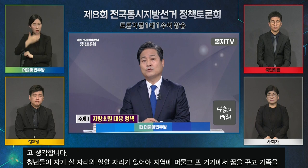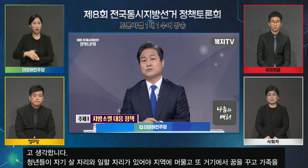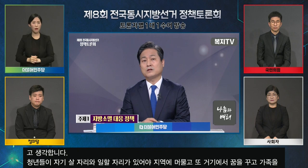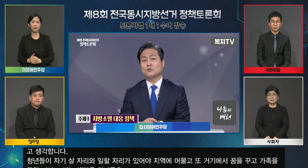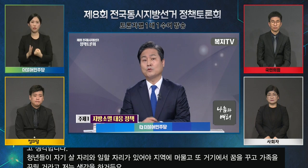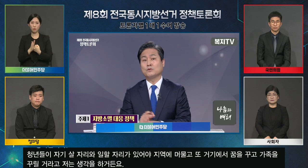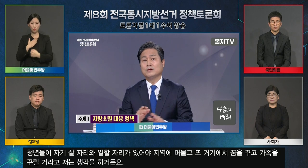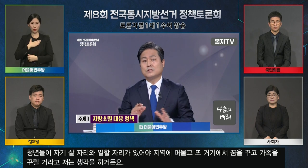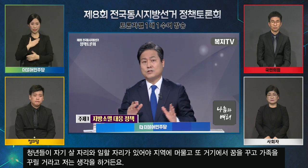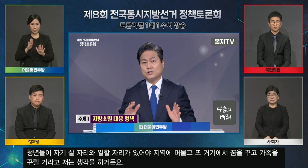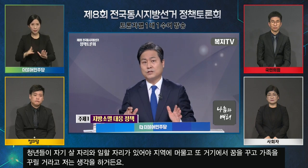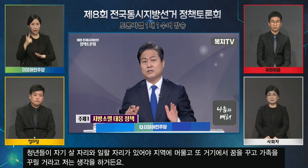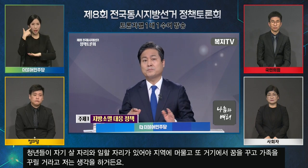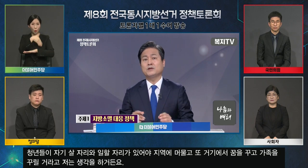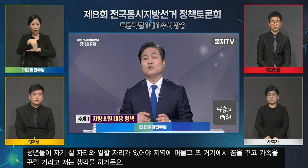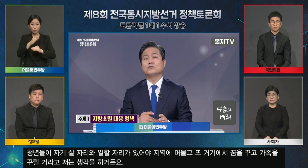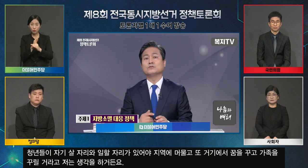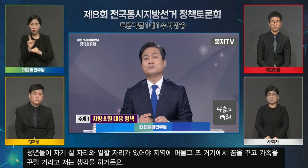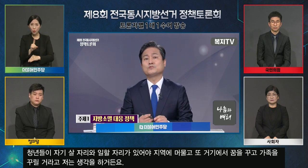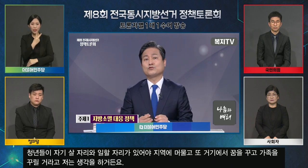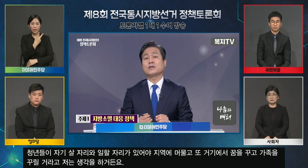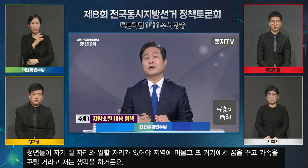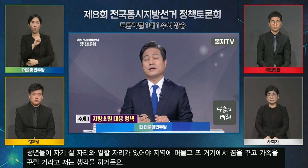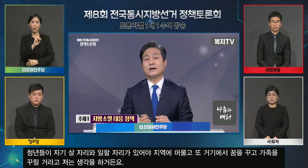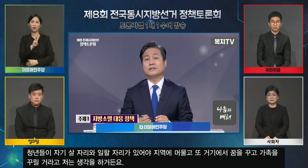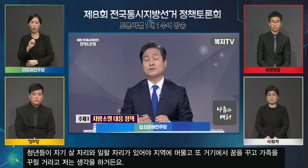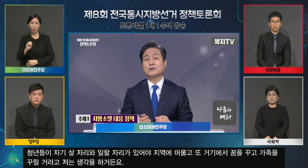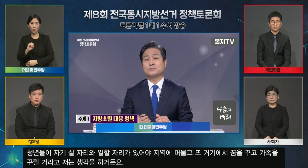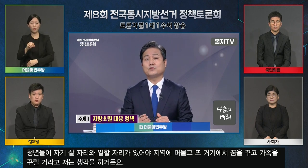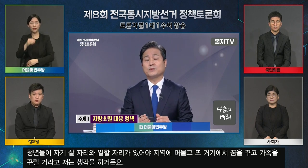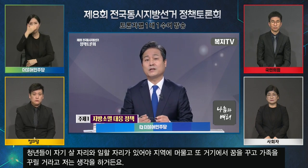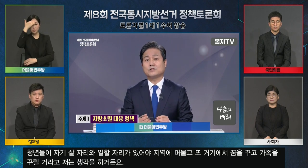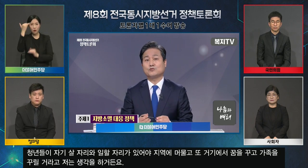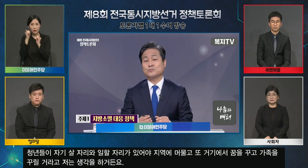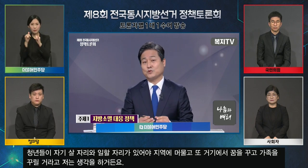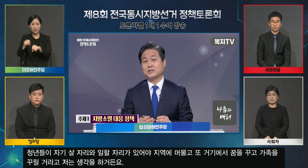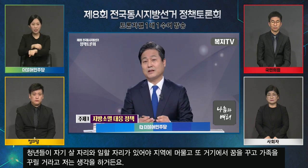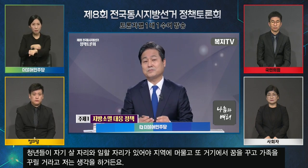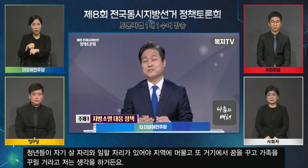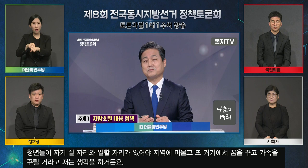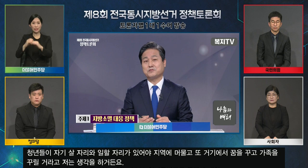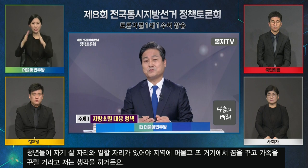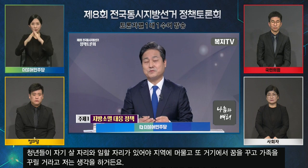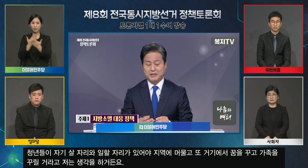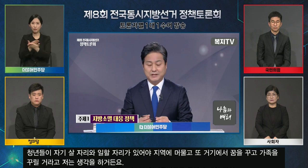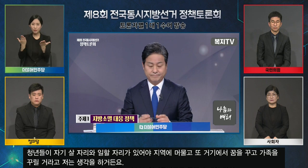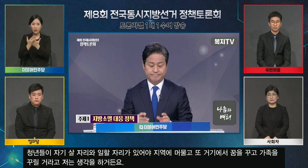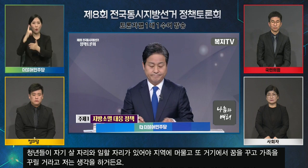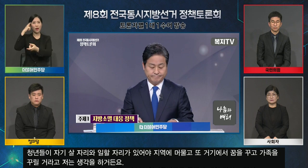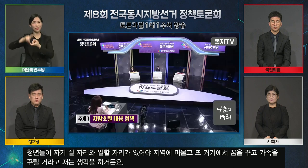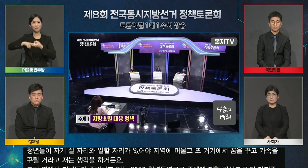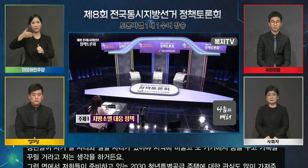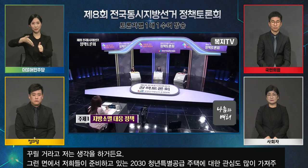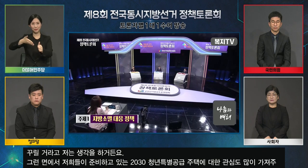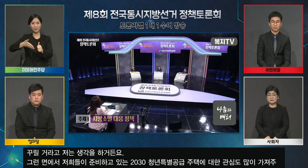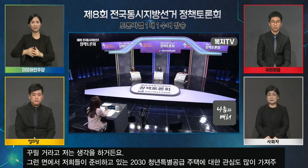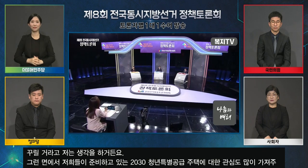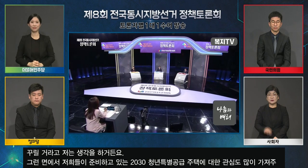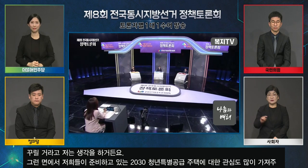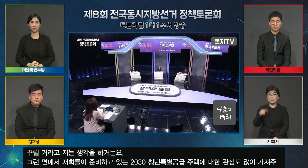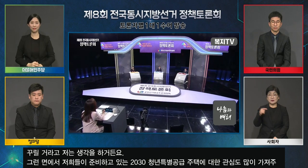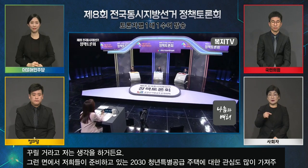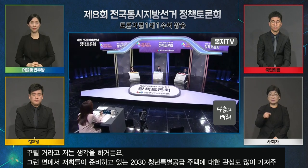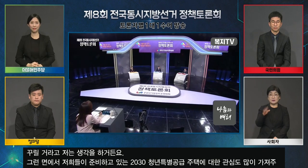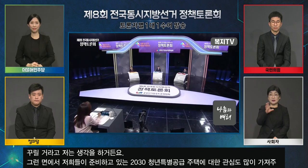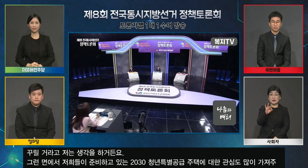준비하고 있는 2030 청년 특별공급 주택에 대한 관심도 많이 가져주시면 좋겠다. 이런 말씀 드리고 싶습니다. 이어서 정의당